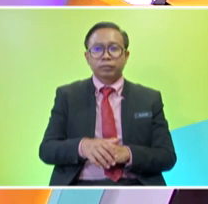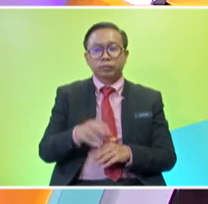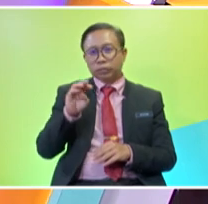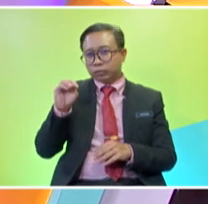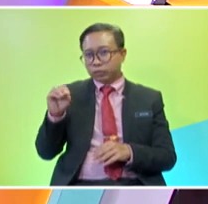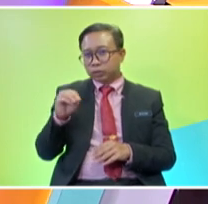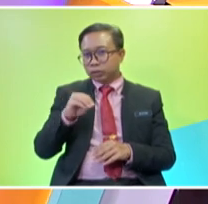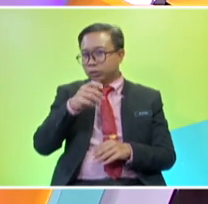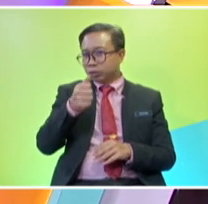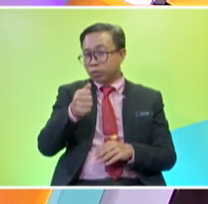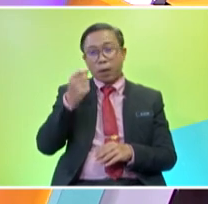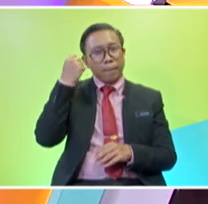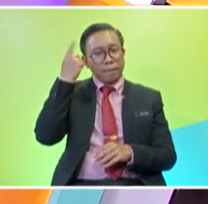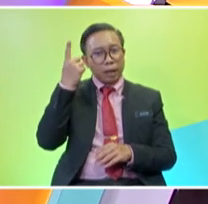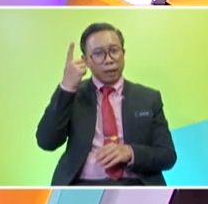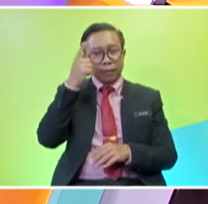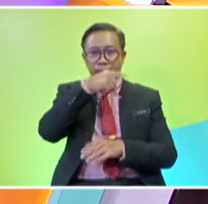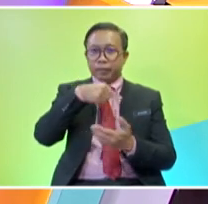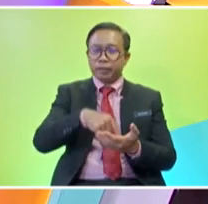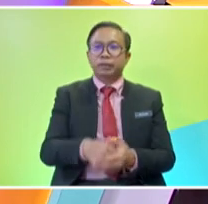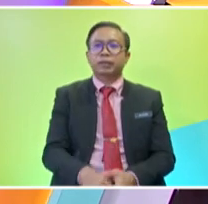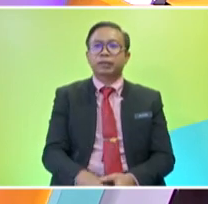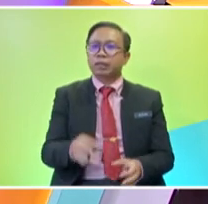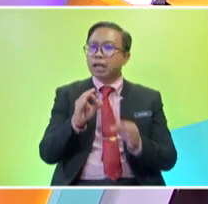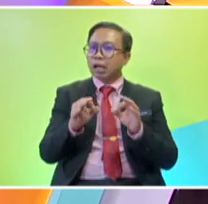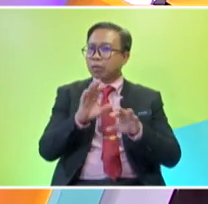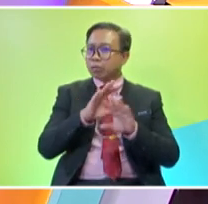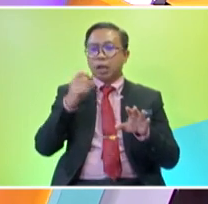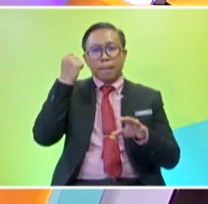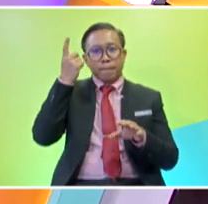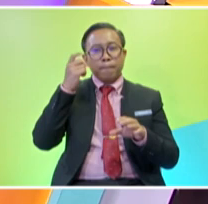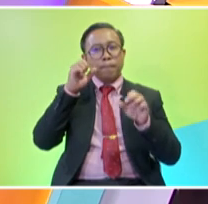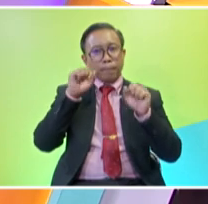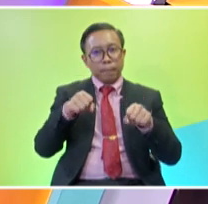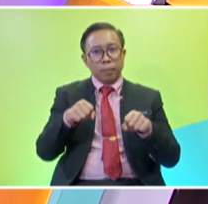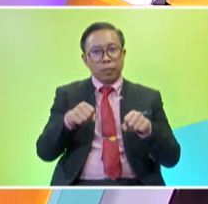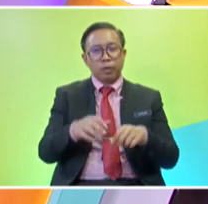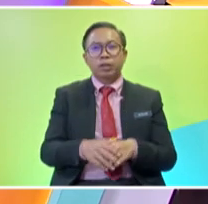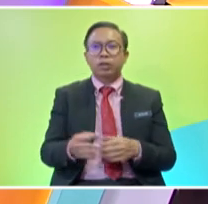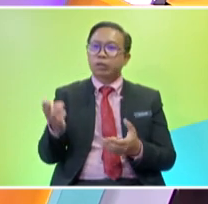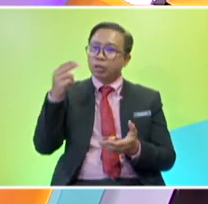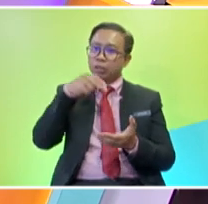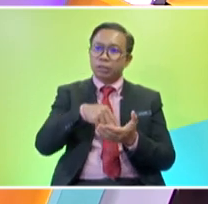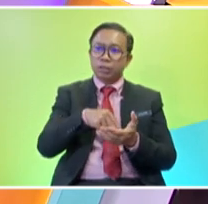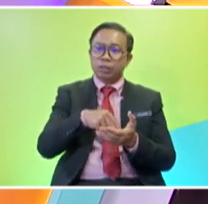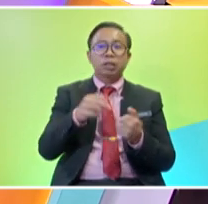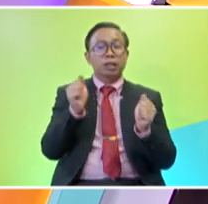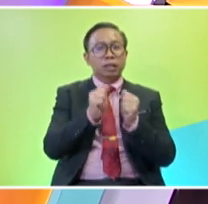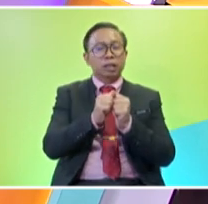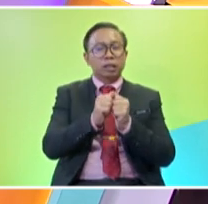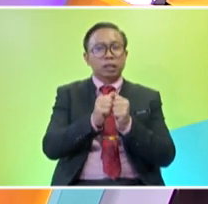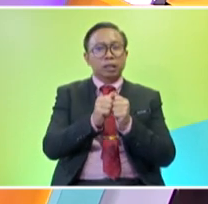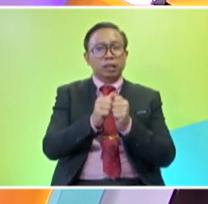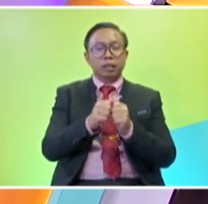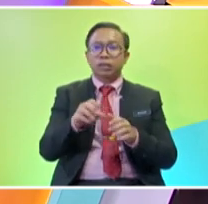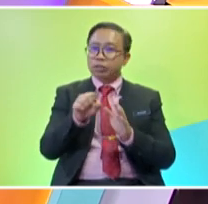sedang menonton paham kita hari ini kalau tak paham bolehlah kita ulang saja sama-sama tentang apa yang kita belajar pada hari